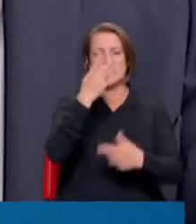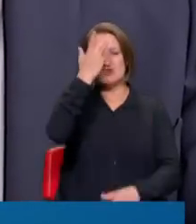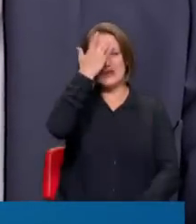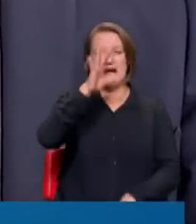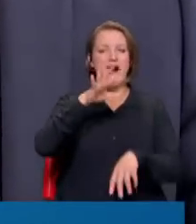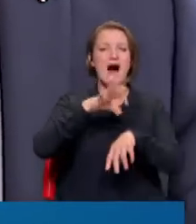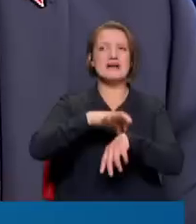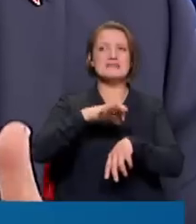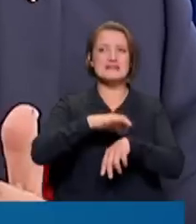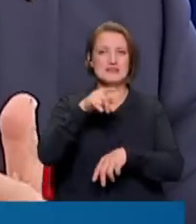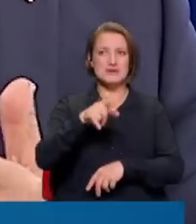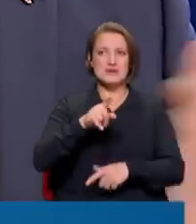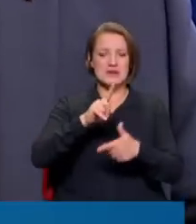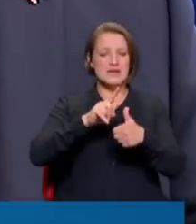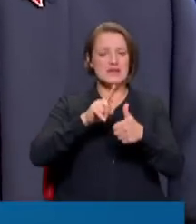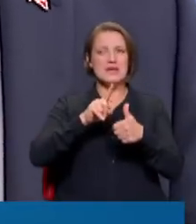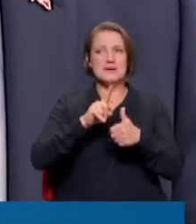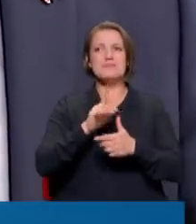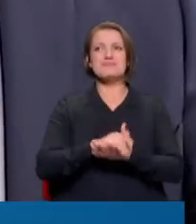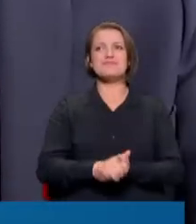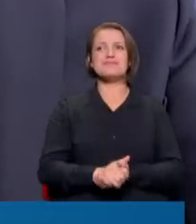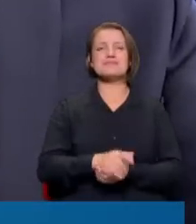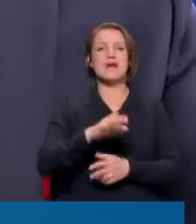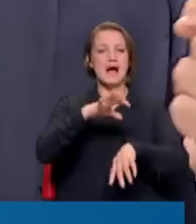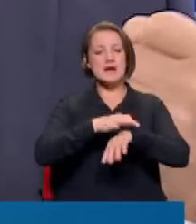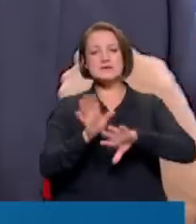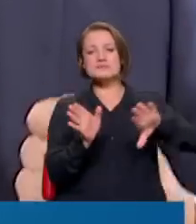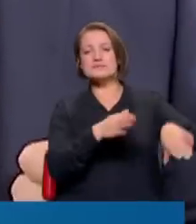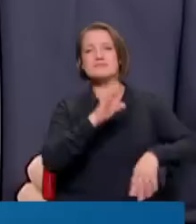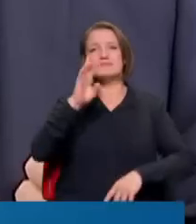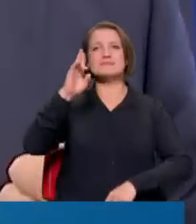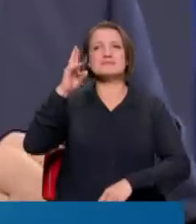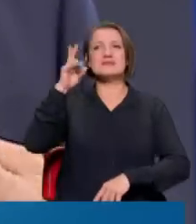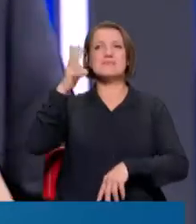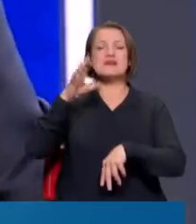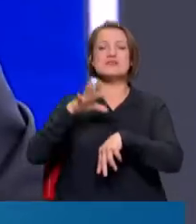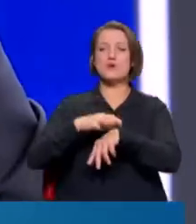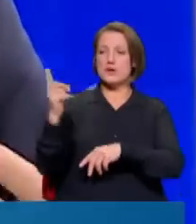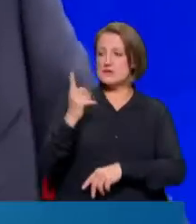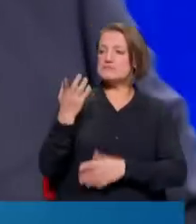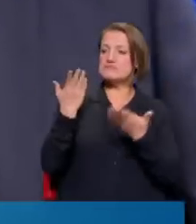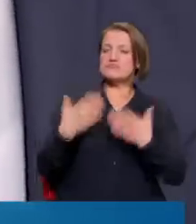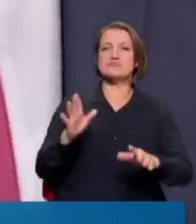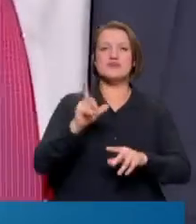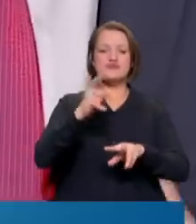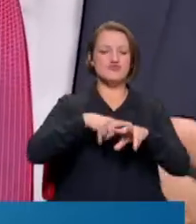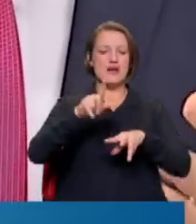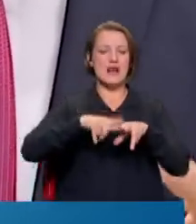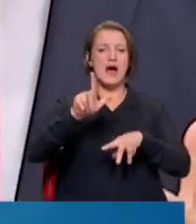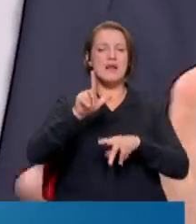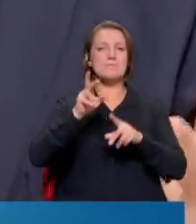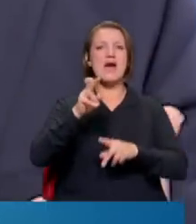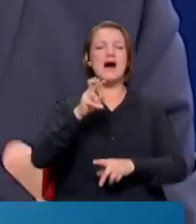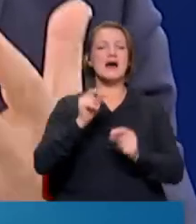hastalığında hastalığını ikinci plana iterek yabancı hekimin çağrılmasını kabul etmemiştir Celal Bayar demiştir ki